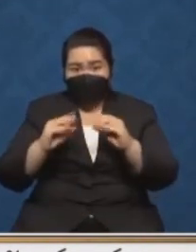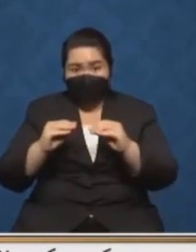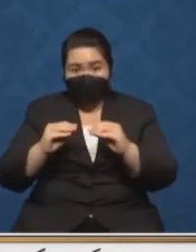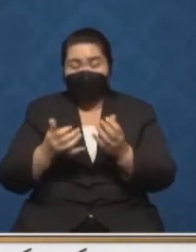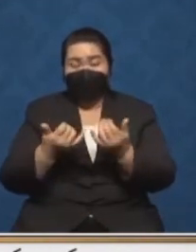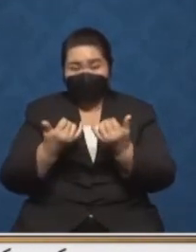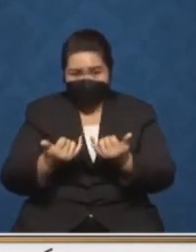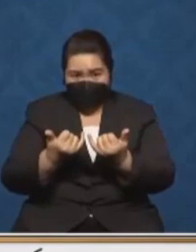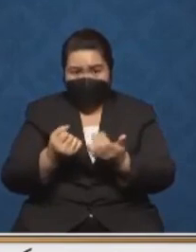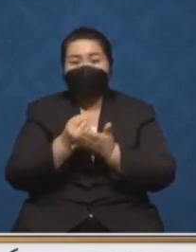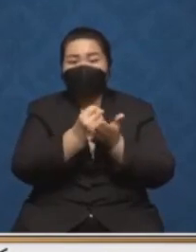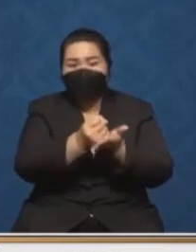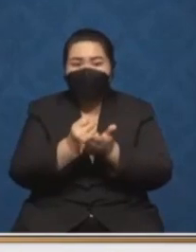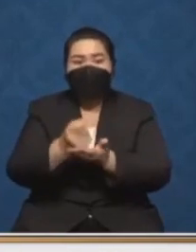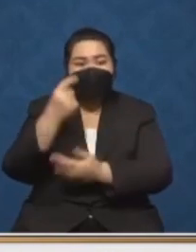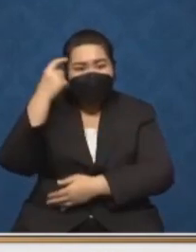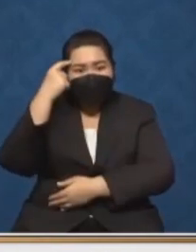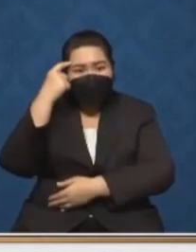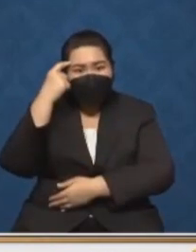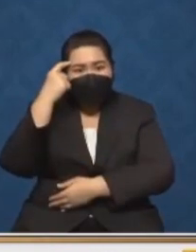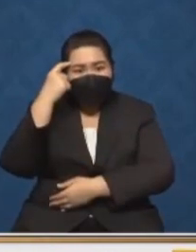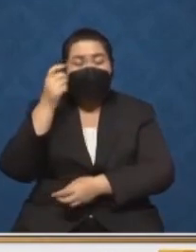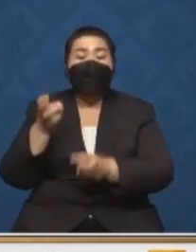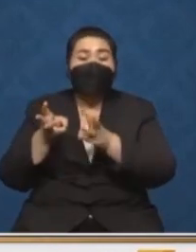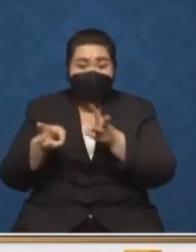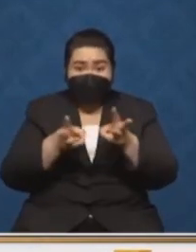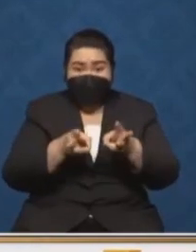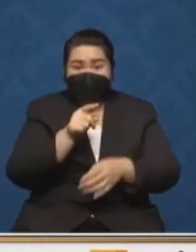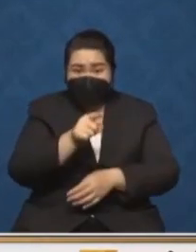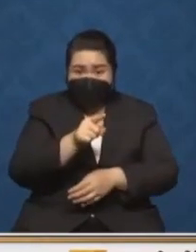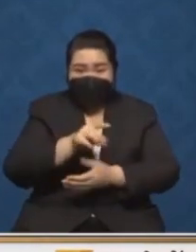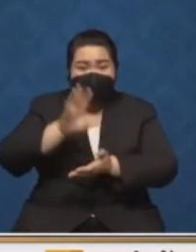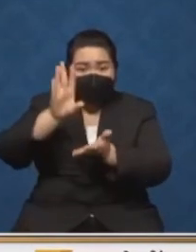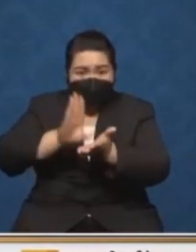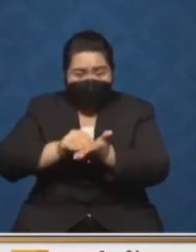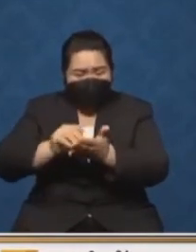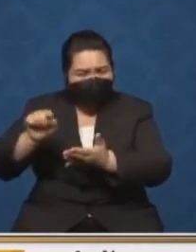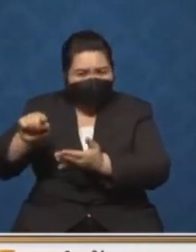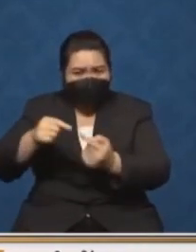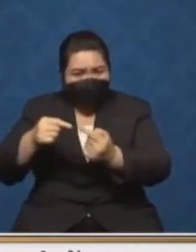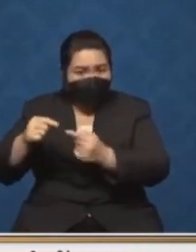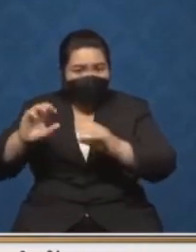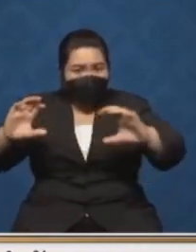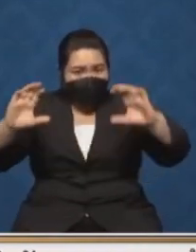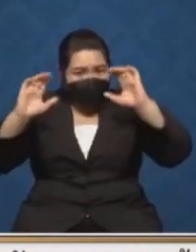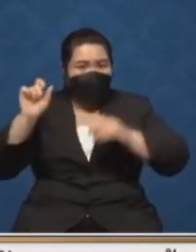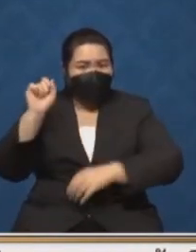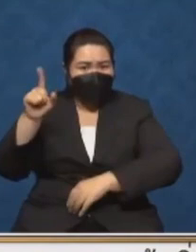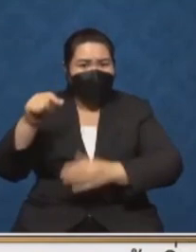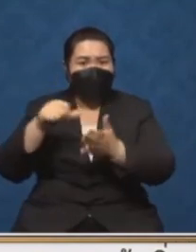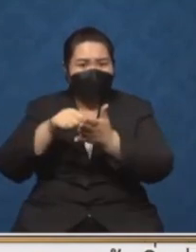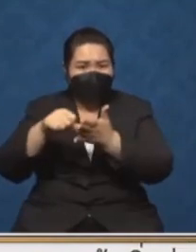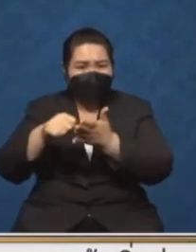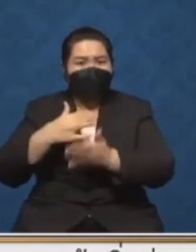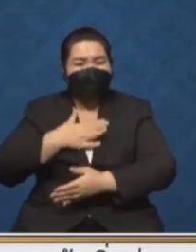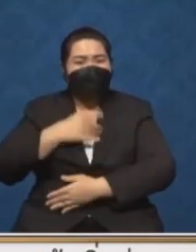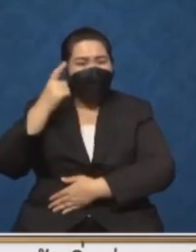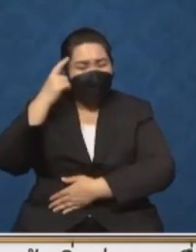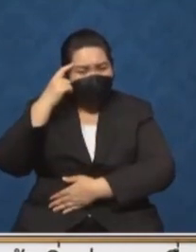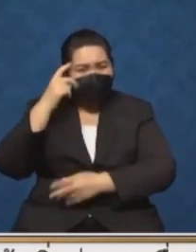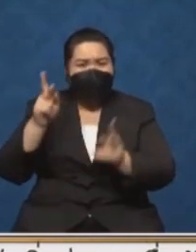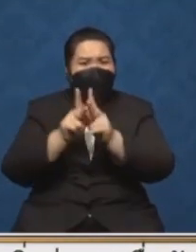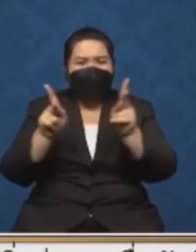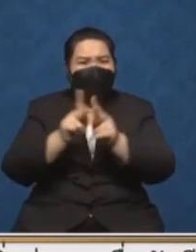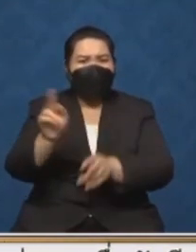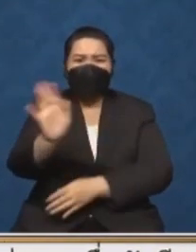จะพาจะช่วยกันคิดแล้วรฐบาลต้นำไปปัปงใล้ไขยเลยดัดวนผมไมมแวคิดจะได้ตั้งกปฏิการ